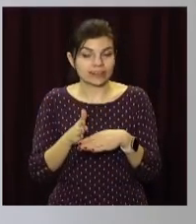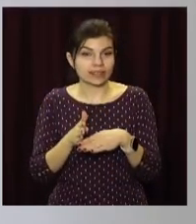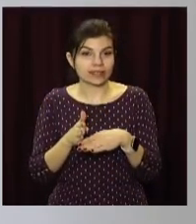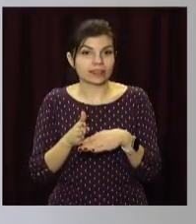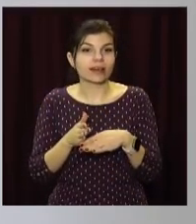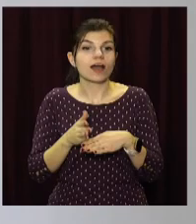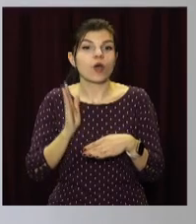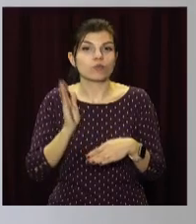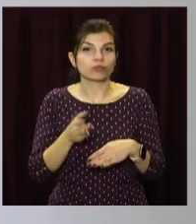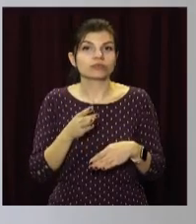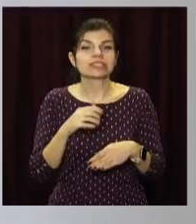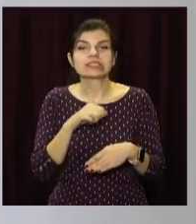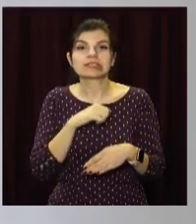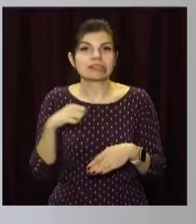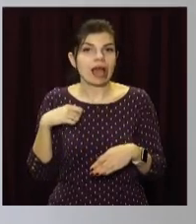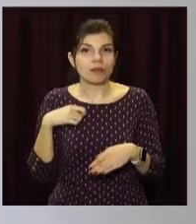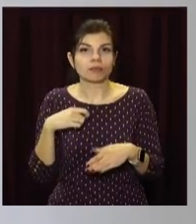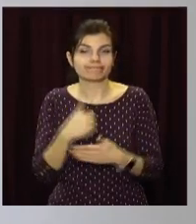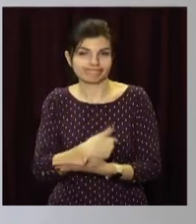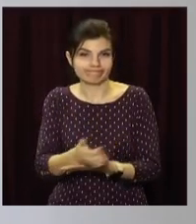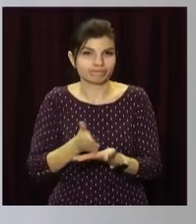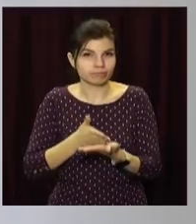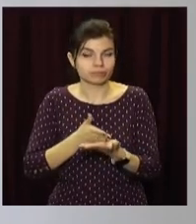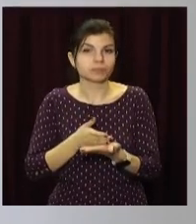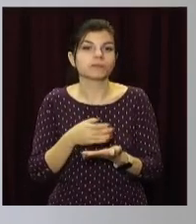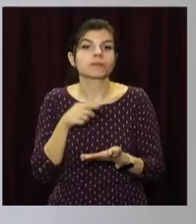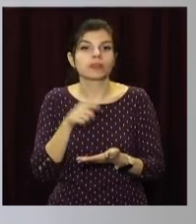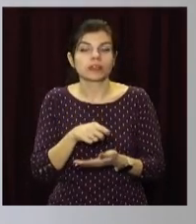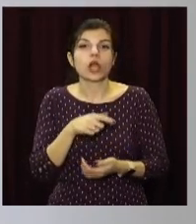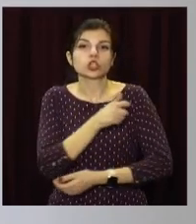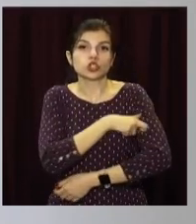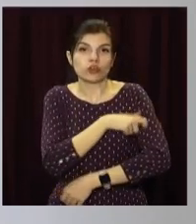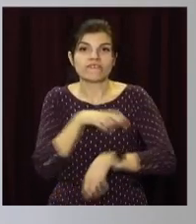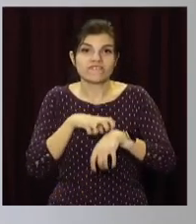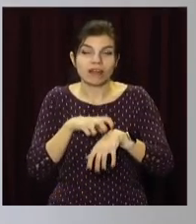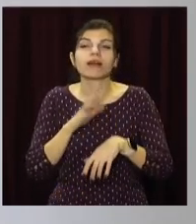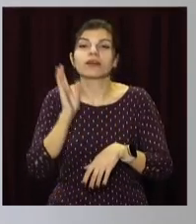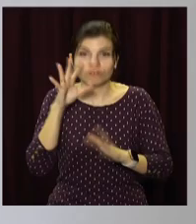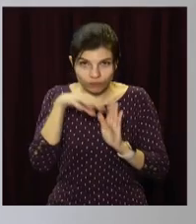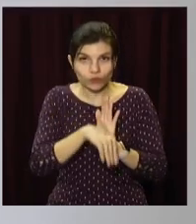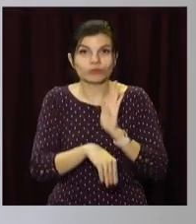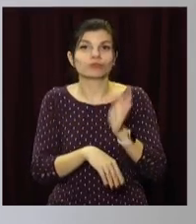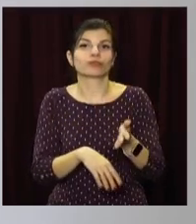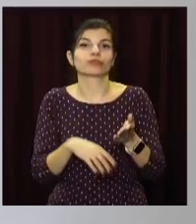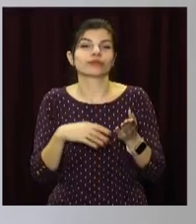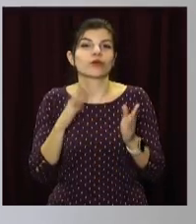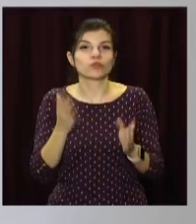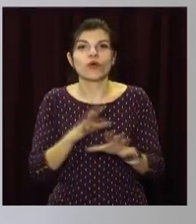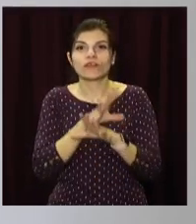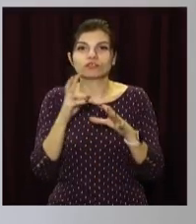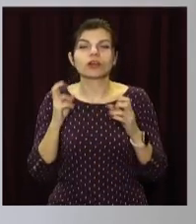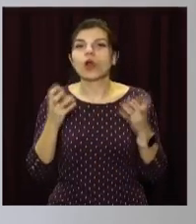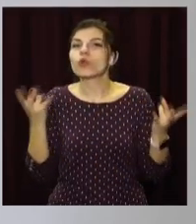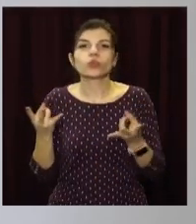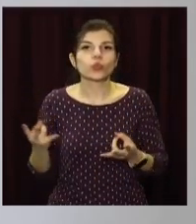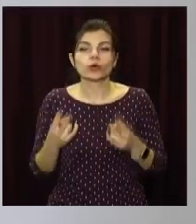виробника на два робочих місця, буде поставлений також апарат ультразвукової діагностики та ще ряд